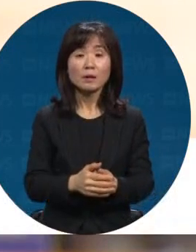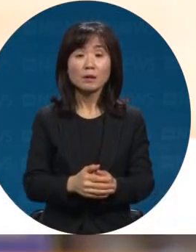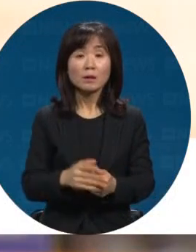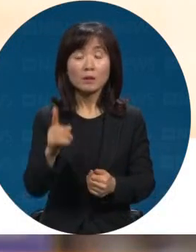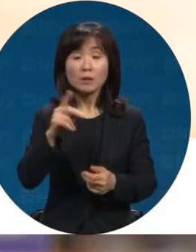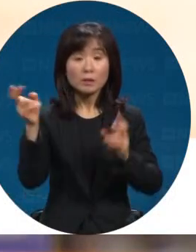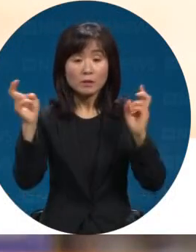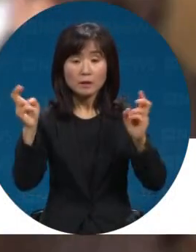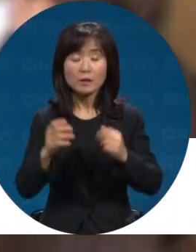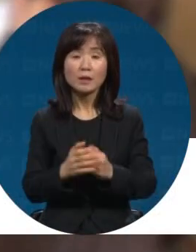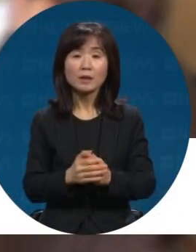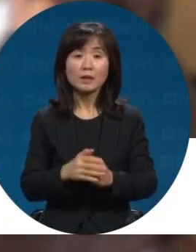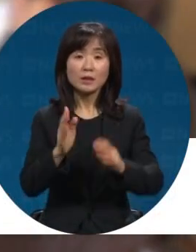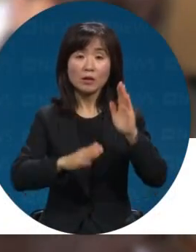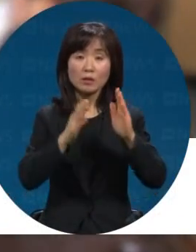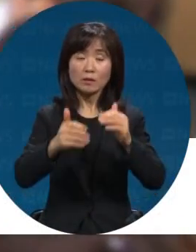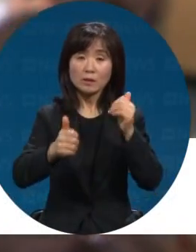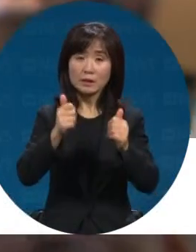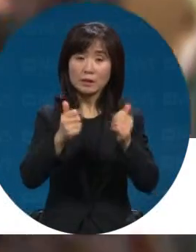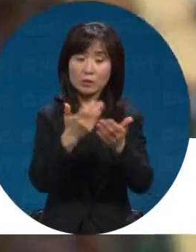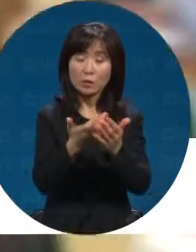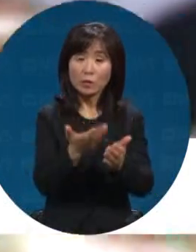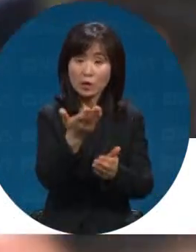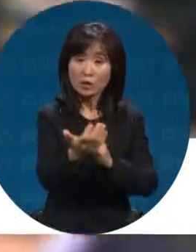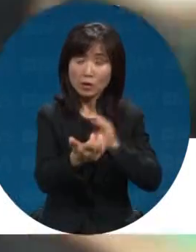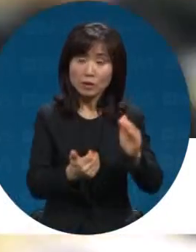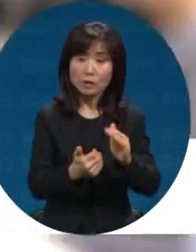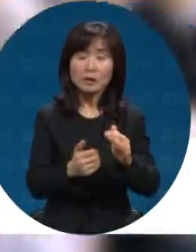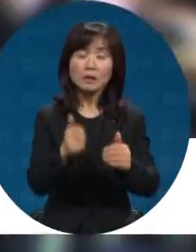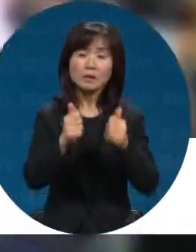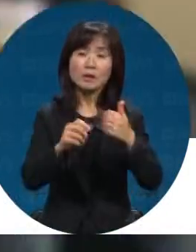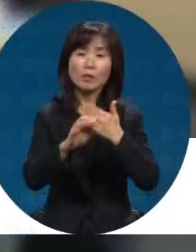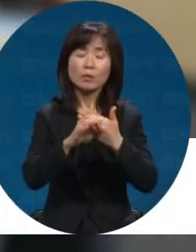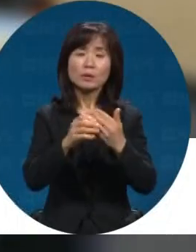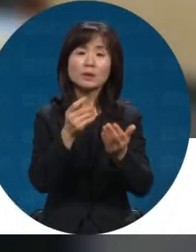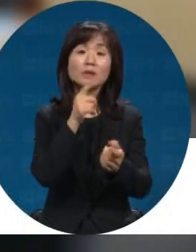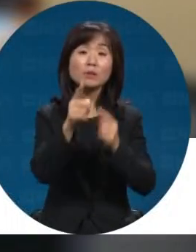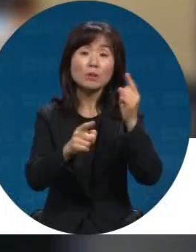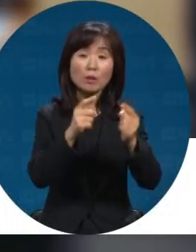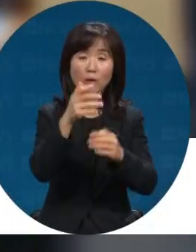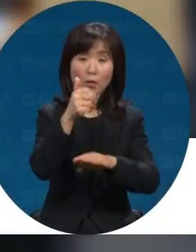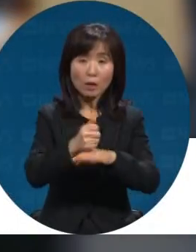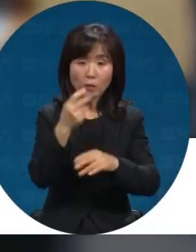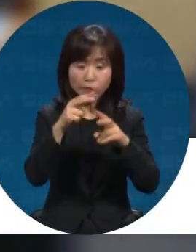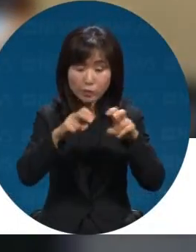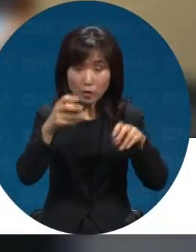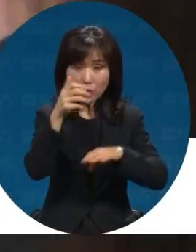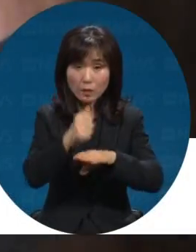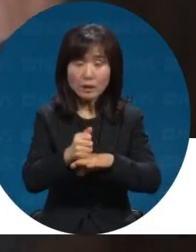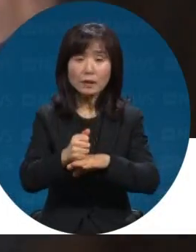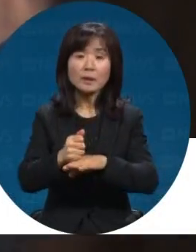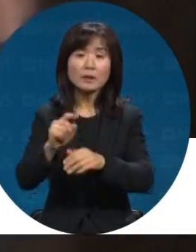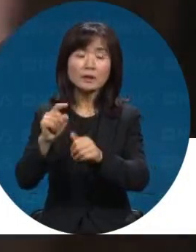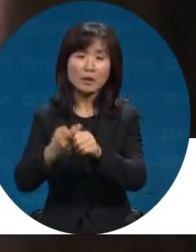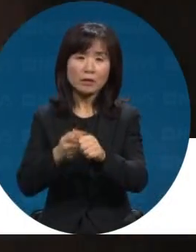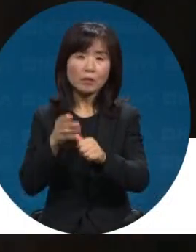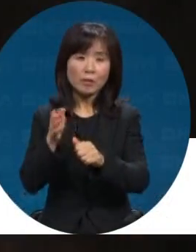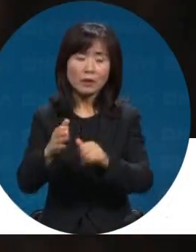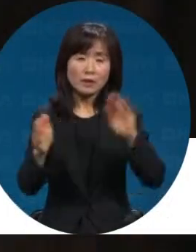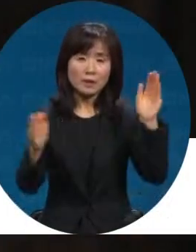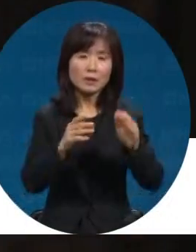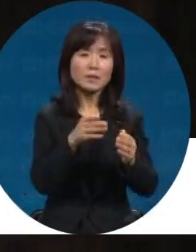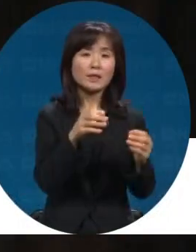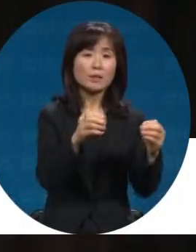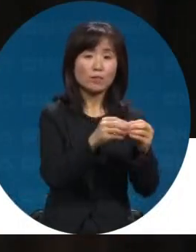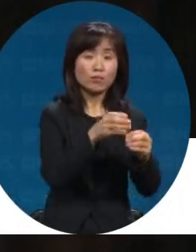정시원서 점수 직전 수험생들의 모의지원 결과를 분석해보니 자연계열 희망학생들이 인문계열 학과에